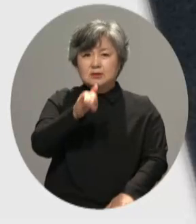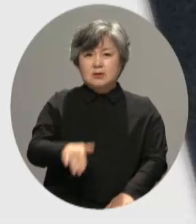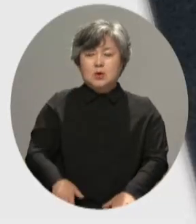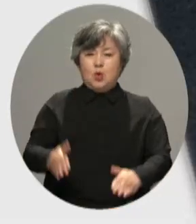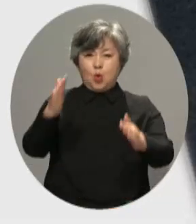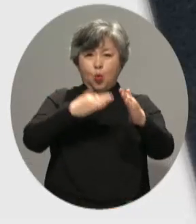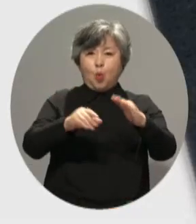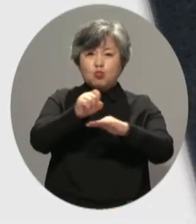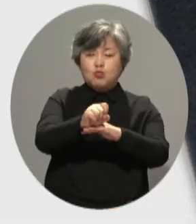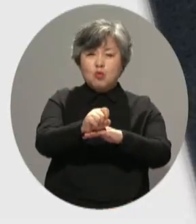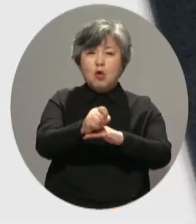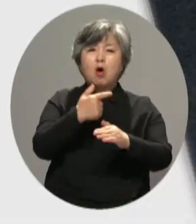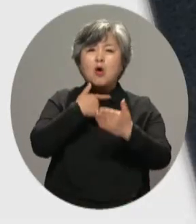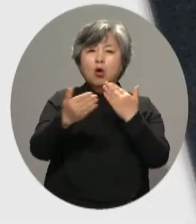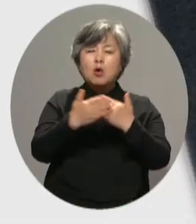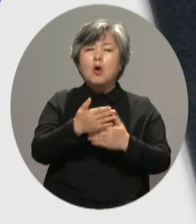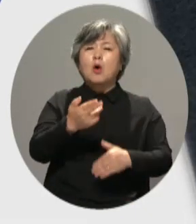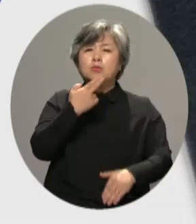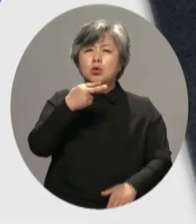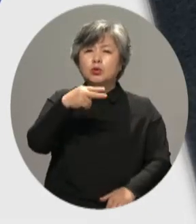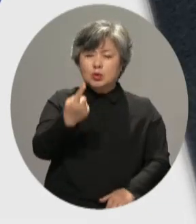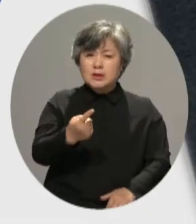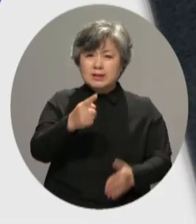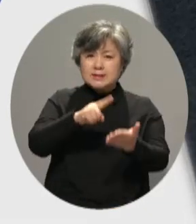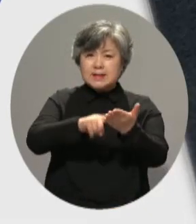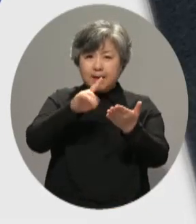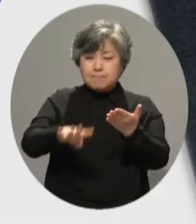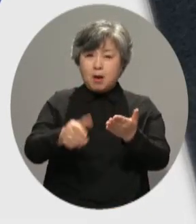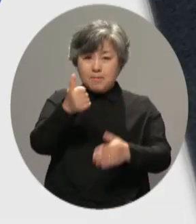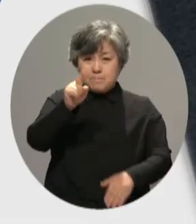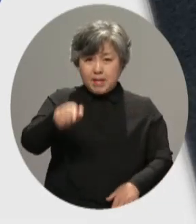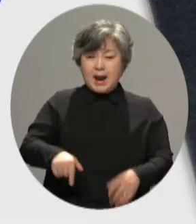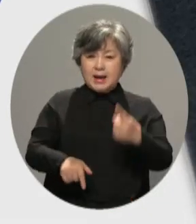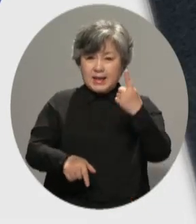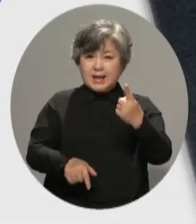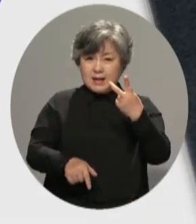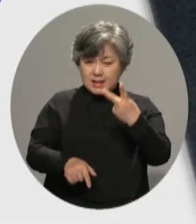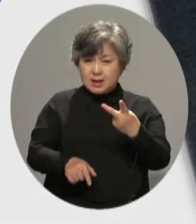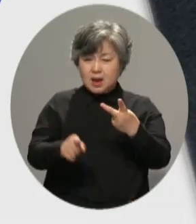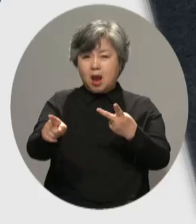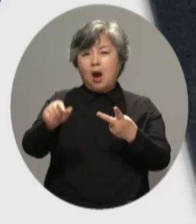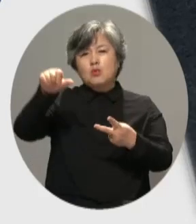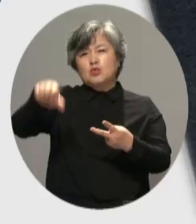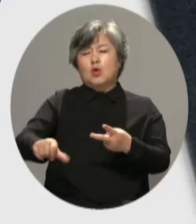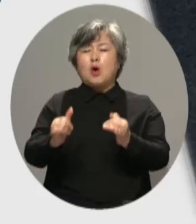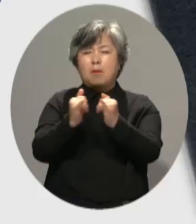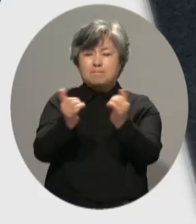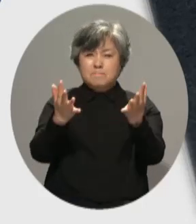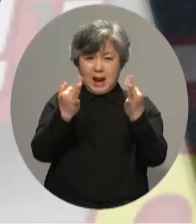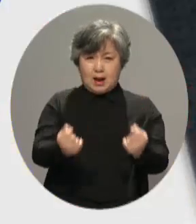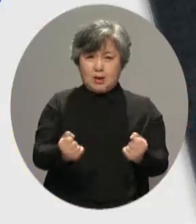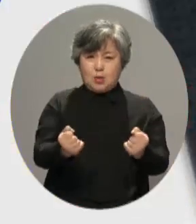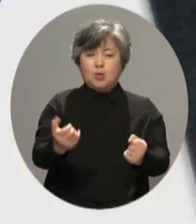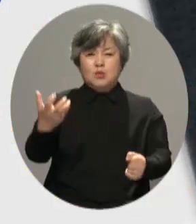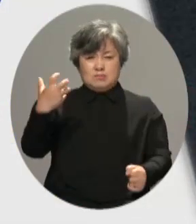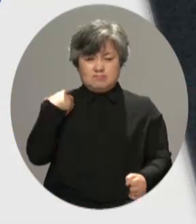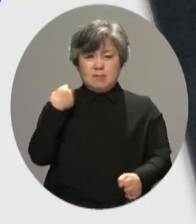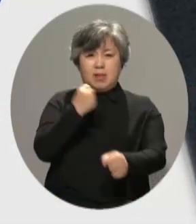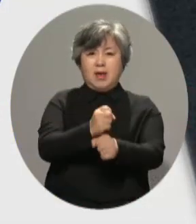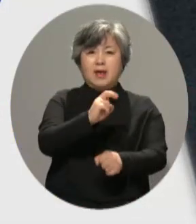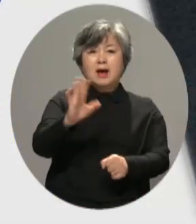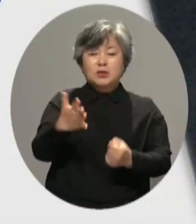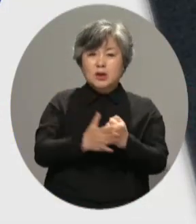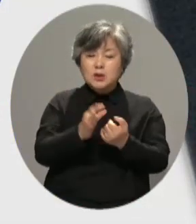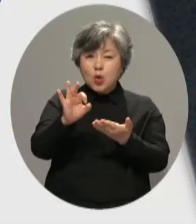공무원 경력자는 보지 않아도 되는 세법학 1 2부에서 과 확률이 급증했고 그들 역시 의무적으로 치러야 하는